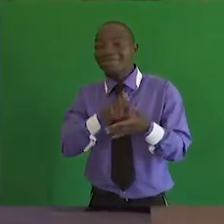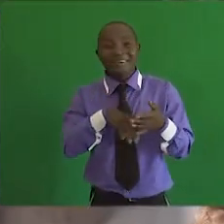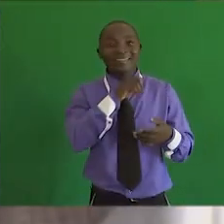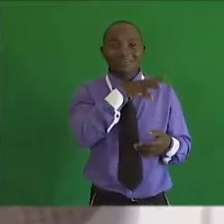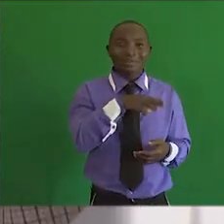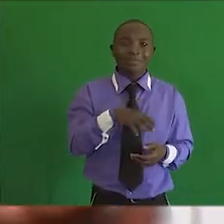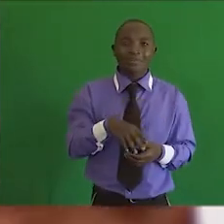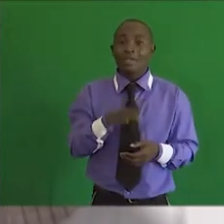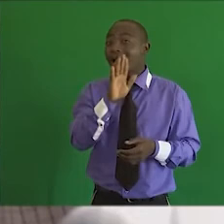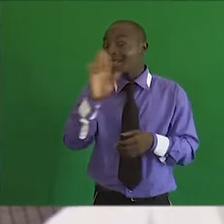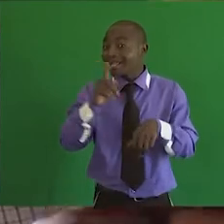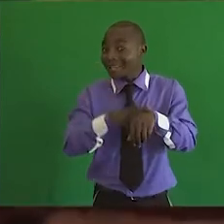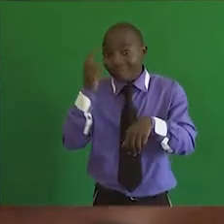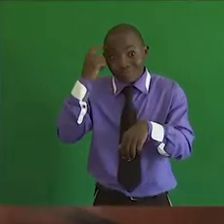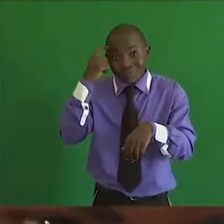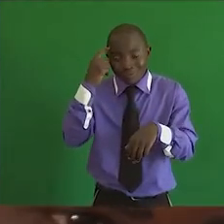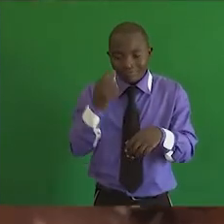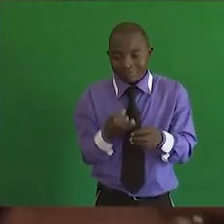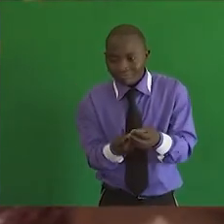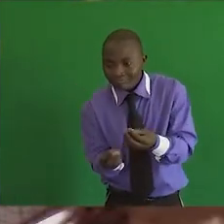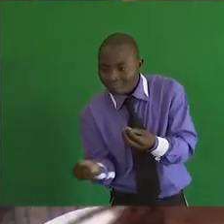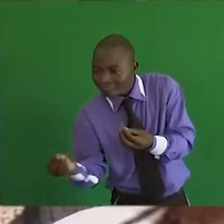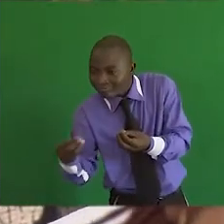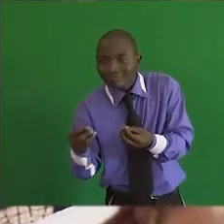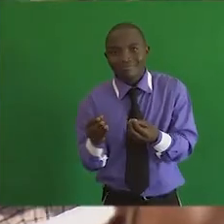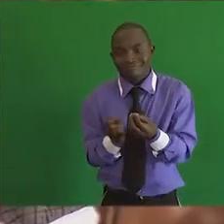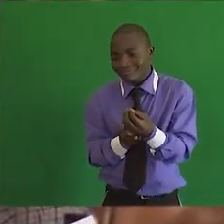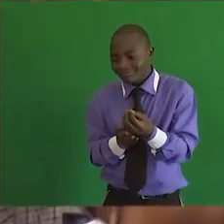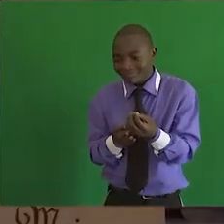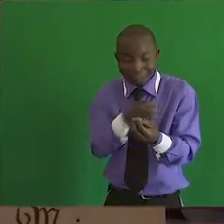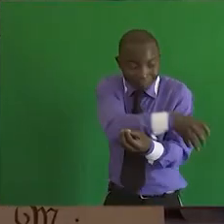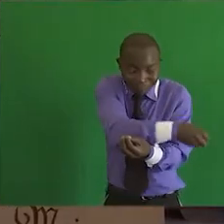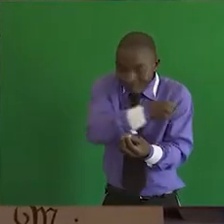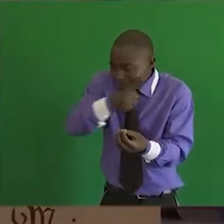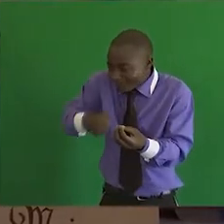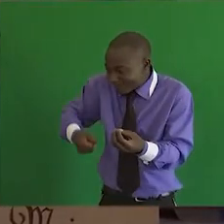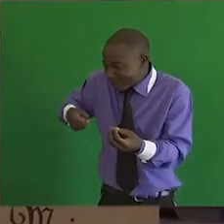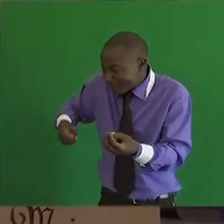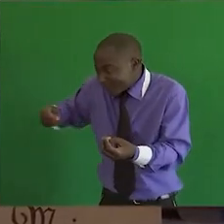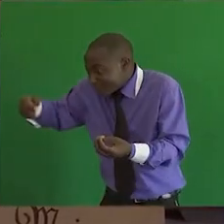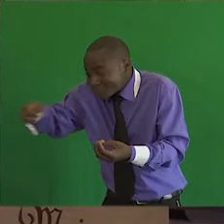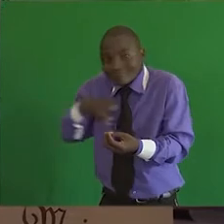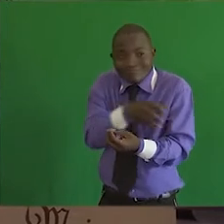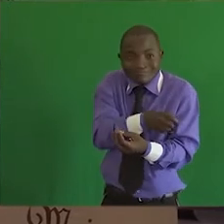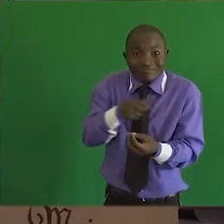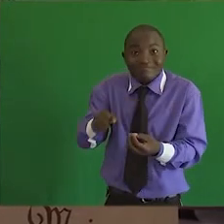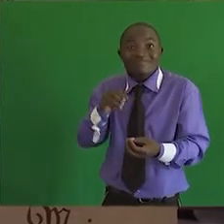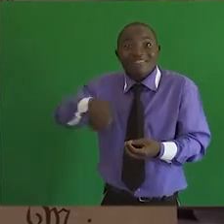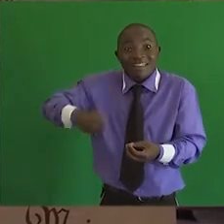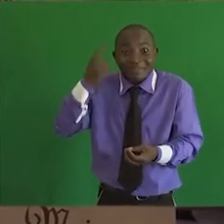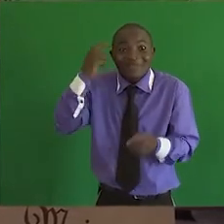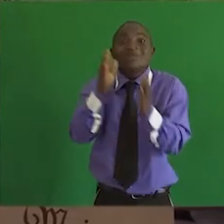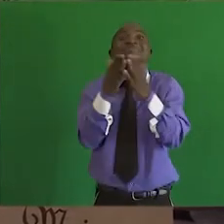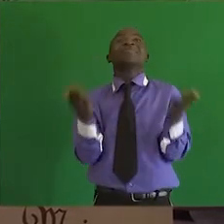mai vako. Zvino ngazvibude pachena nyatsorongai kuti rwendo runotiri kuendesera mai vekwamurewa. Rwendo runouya